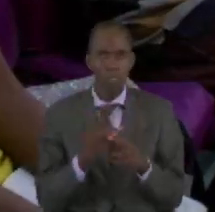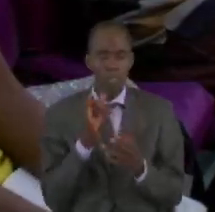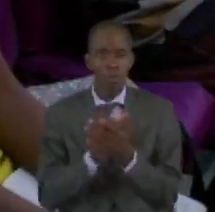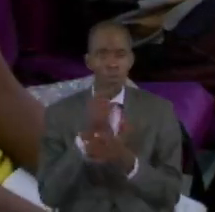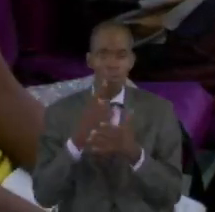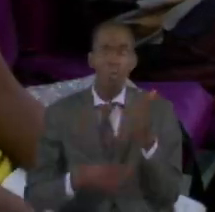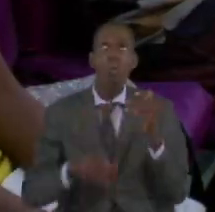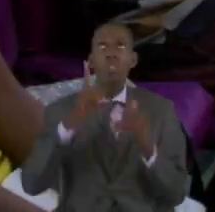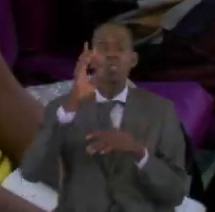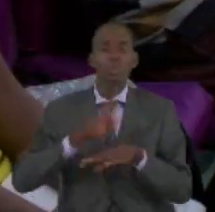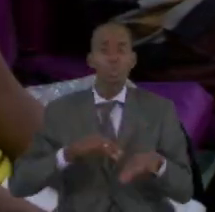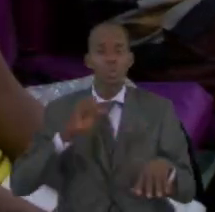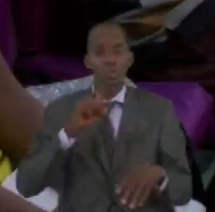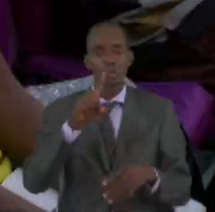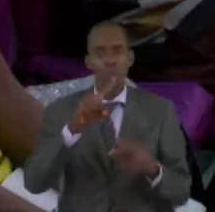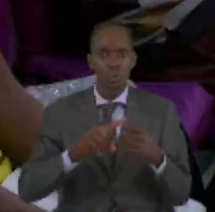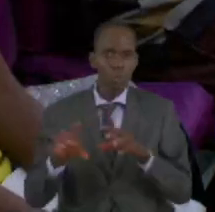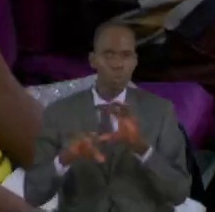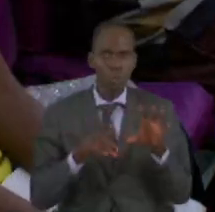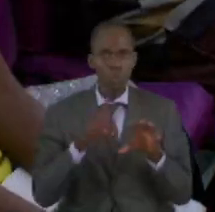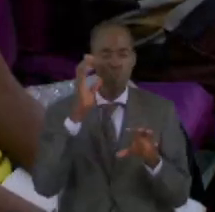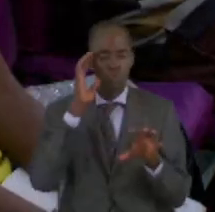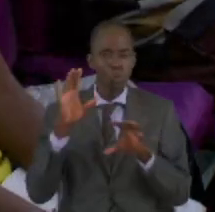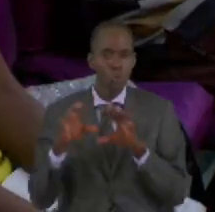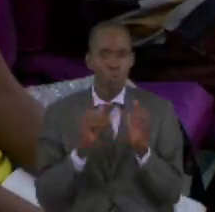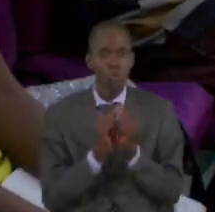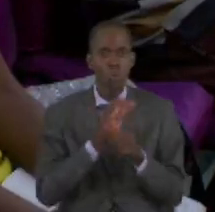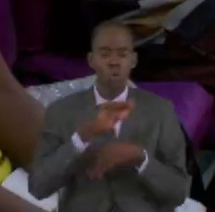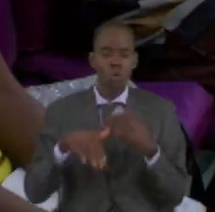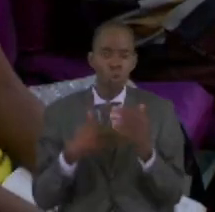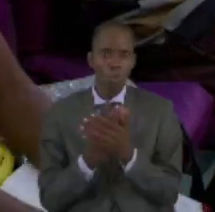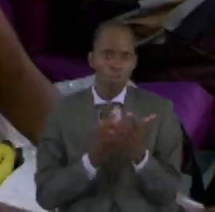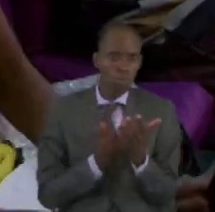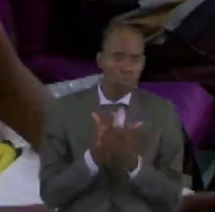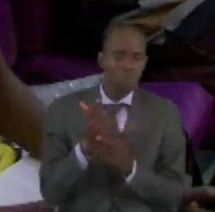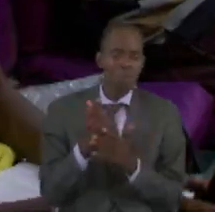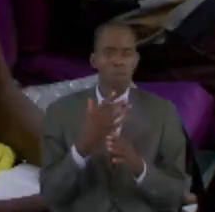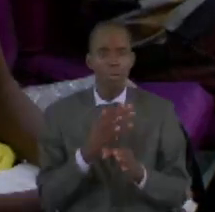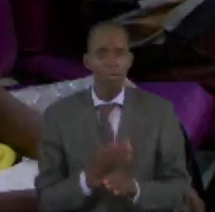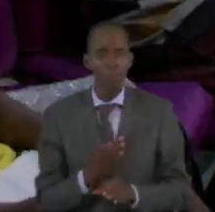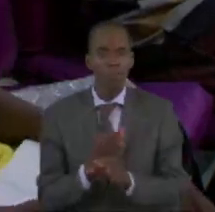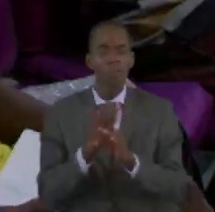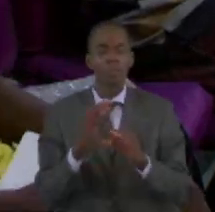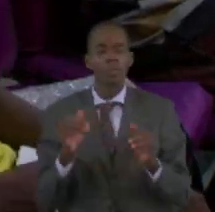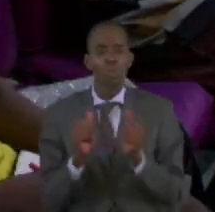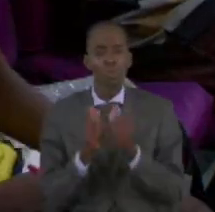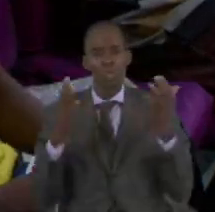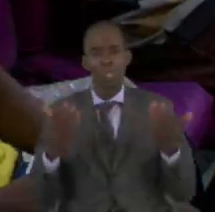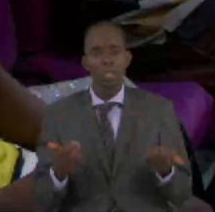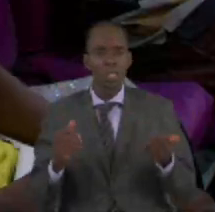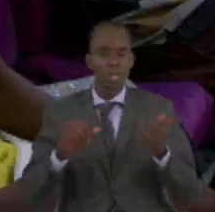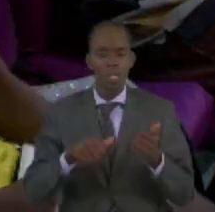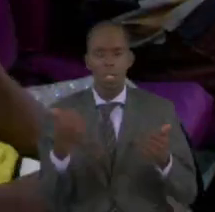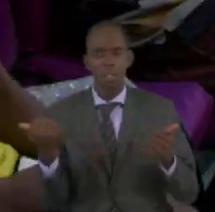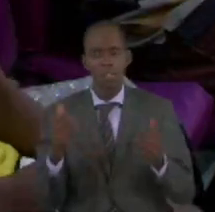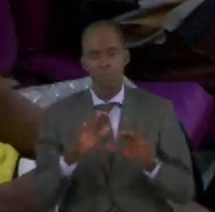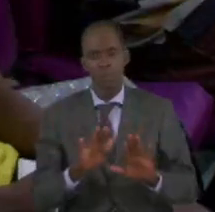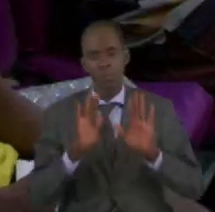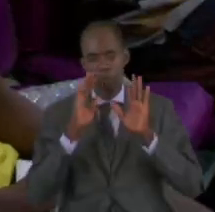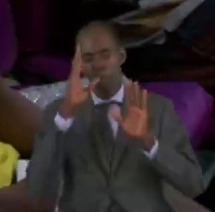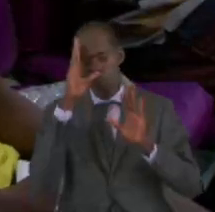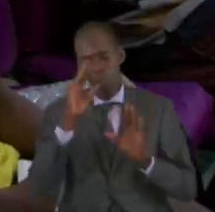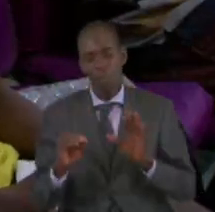appelé, que vous fassiez cela avec toute loyauté et toute fidélité, sans faille, sans crainte de